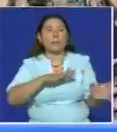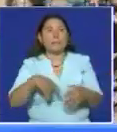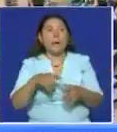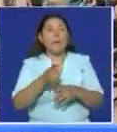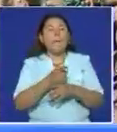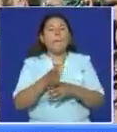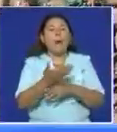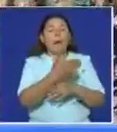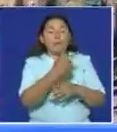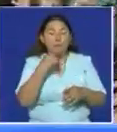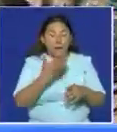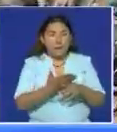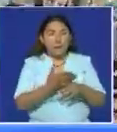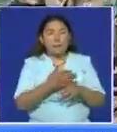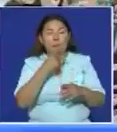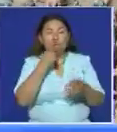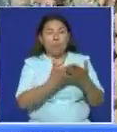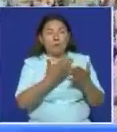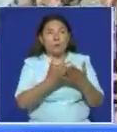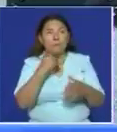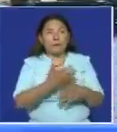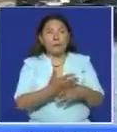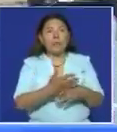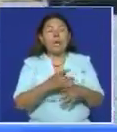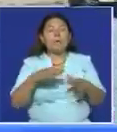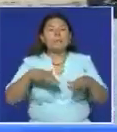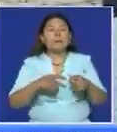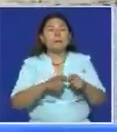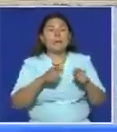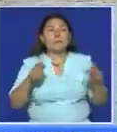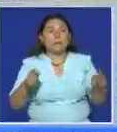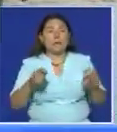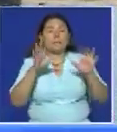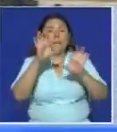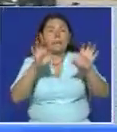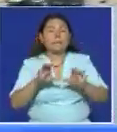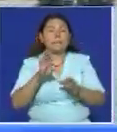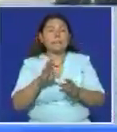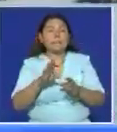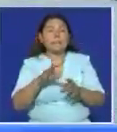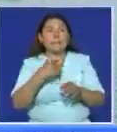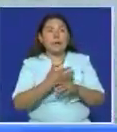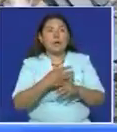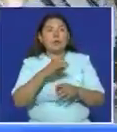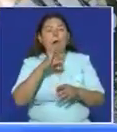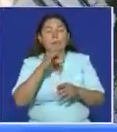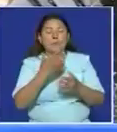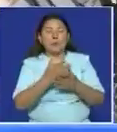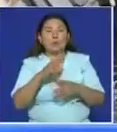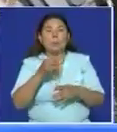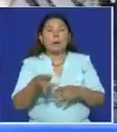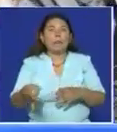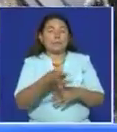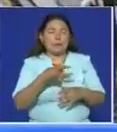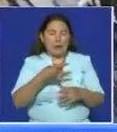балықтар уылдырық шашады. Теңіз маржанының санын көбейту үшін теңіз сақшылары рейдке шығып, заңсыз ау тастайтын браконьерлерді жауапқа тартады. Түпқараған